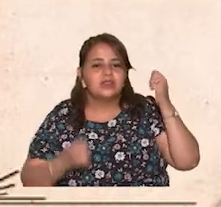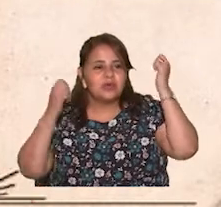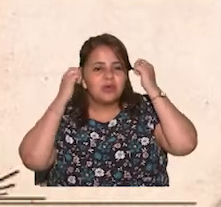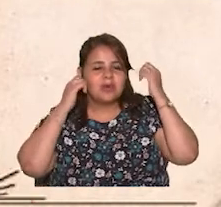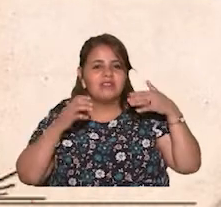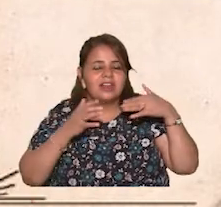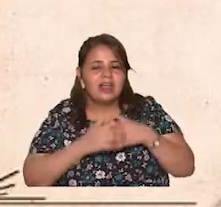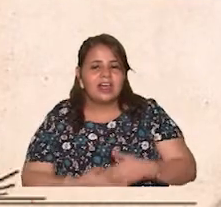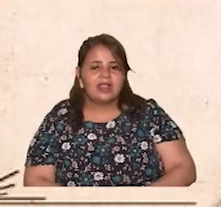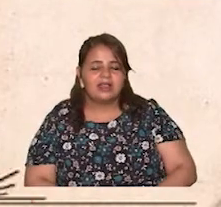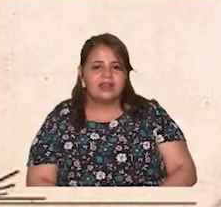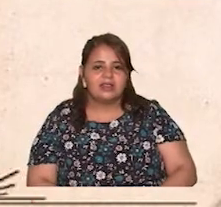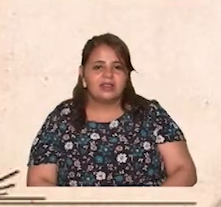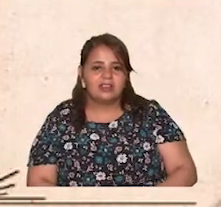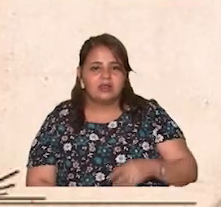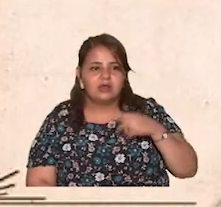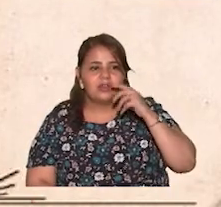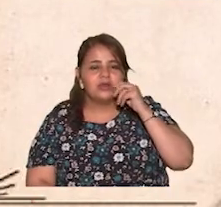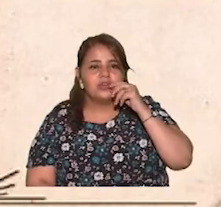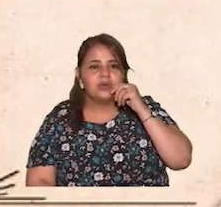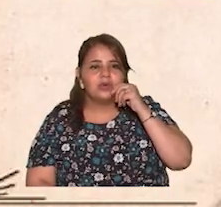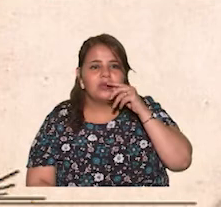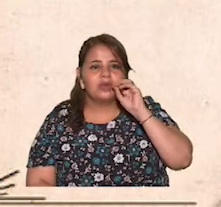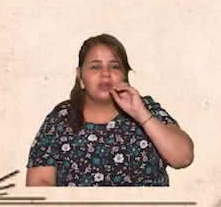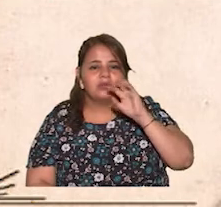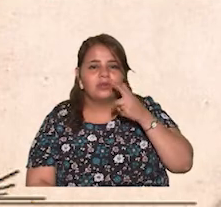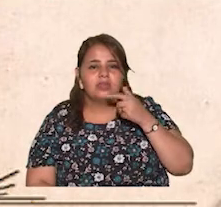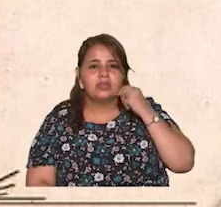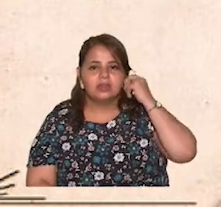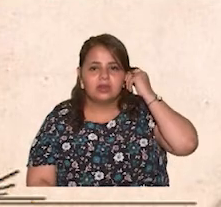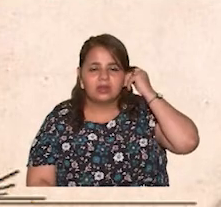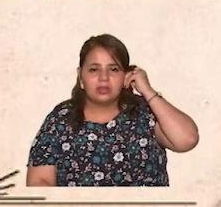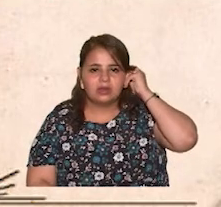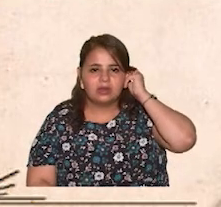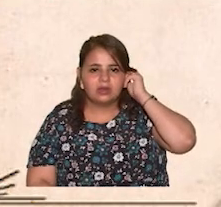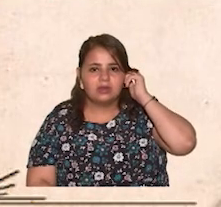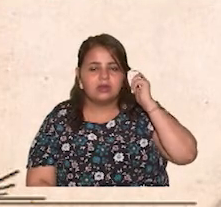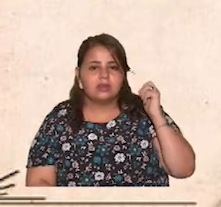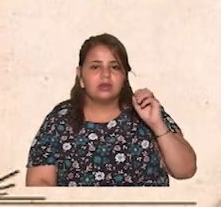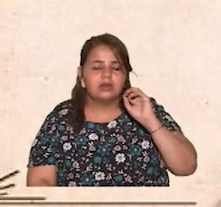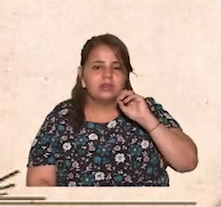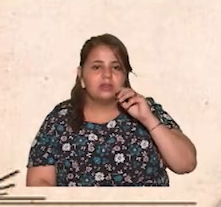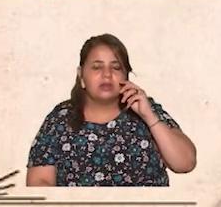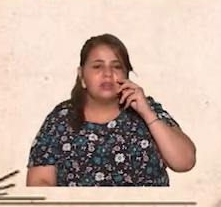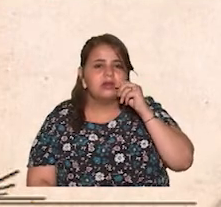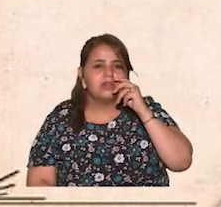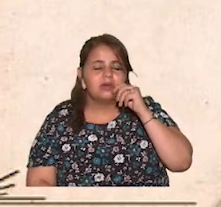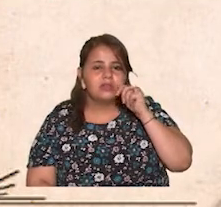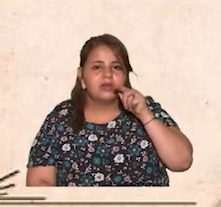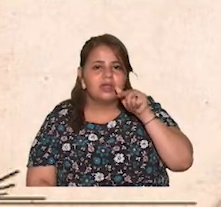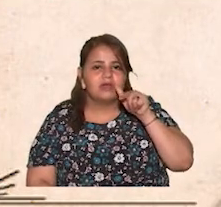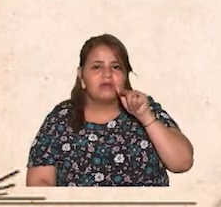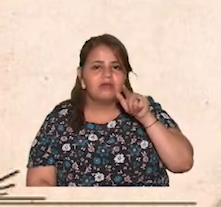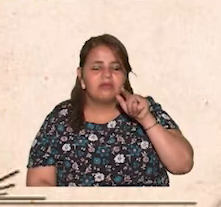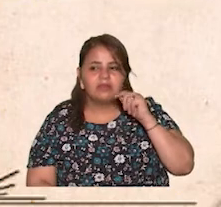برضو الرجولة من معانيها المهم قوي إن الواحد يشيل مسؤولية. زينا حمية، أنا حمية كان في القصر وكان عايش